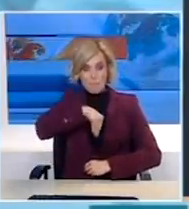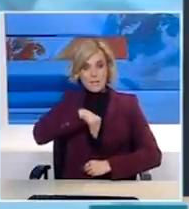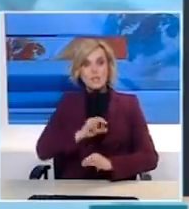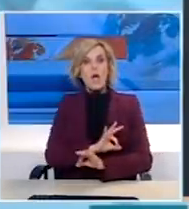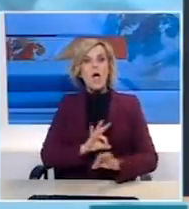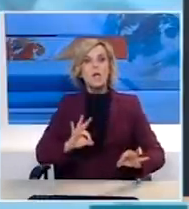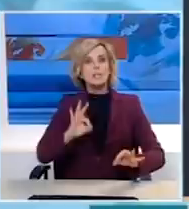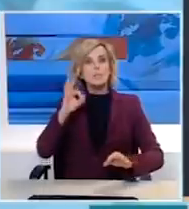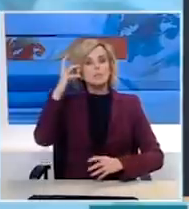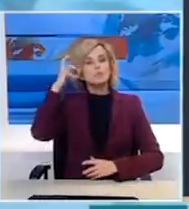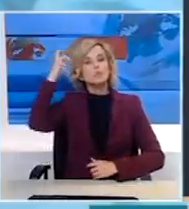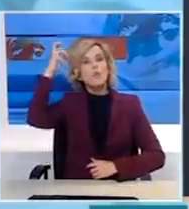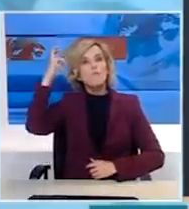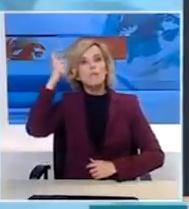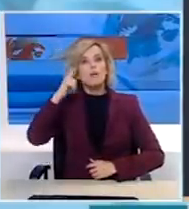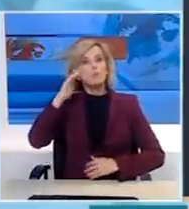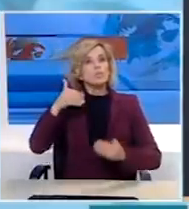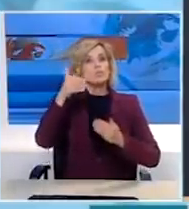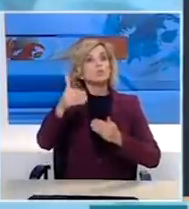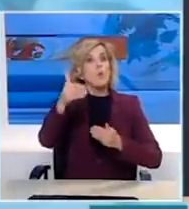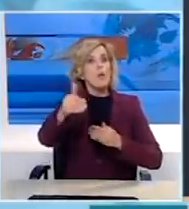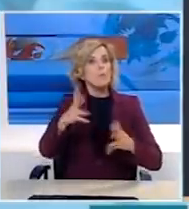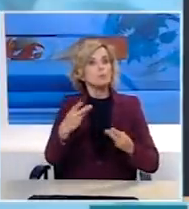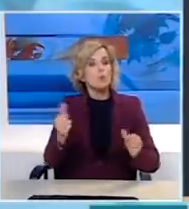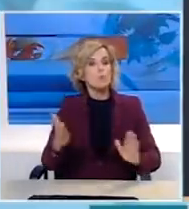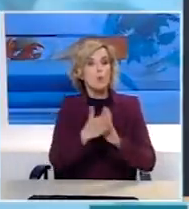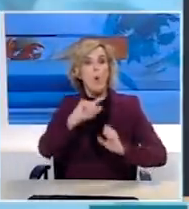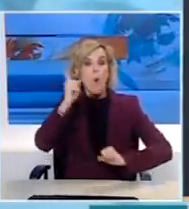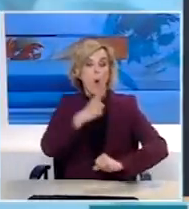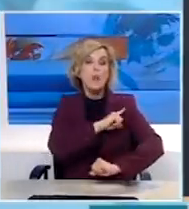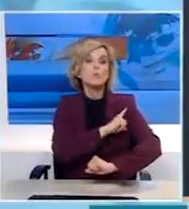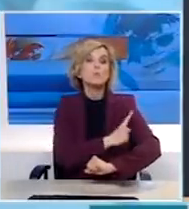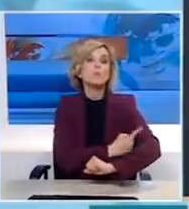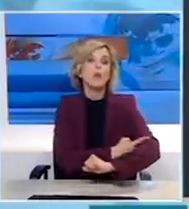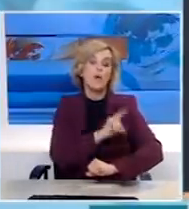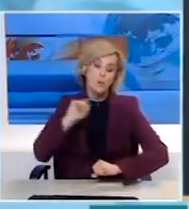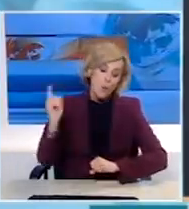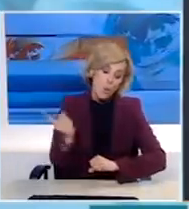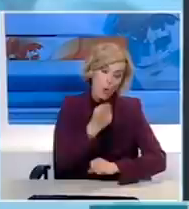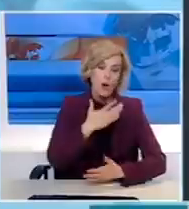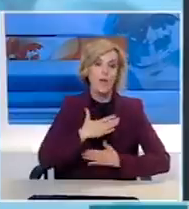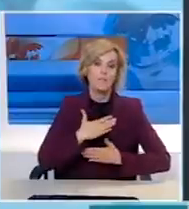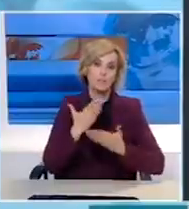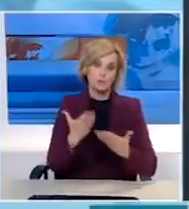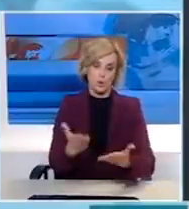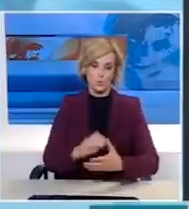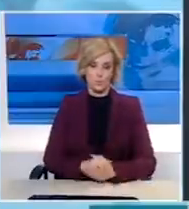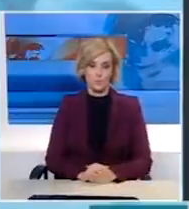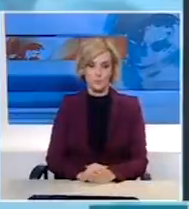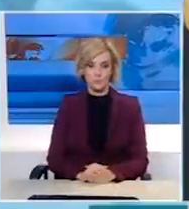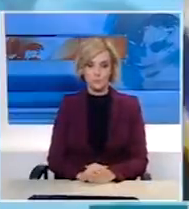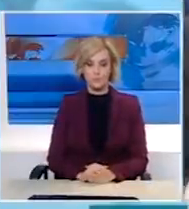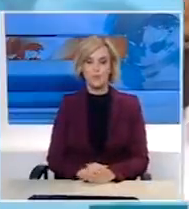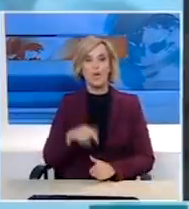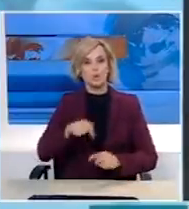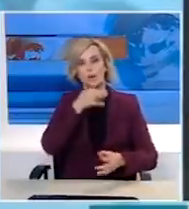έτοιμοι για την αντιμετώπιση του ιού στο άμεσο μέλλον. Πρέπει όλοι να δείξουμε κουράγιο. Σας ευχαριστώ. Ευχαριστούμε κύριε καθηγητά. Το